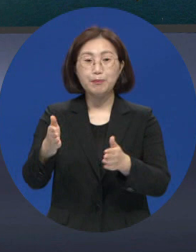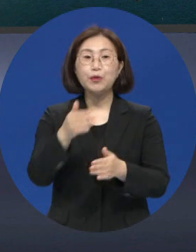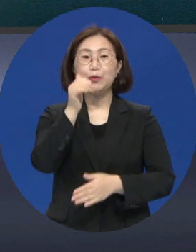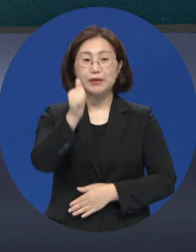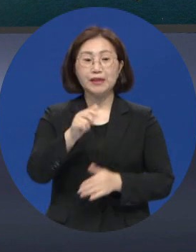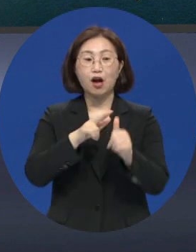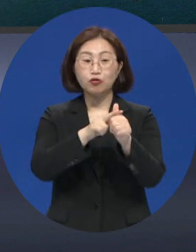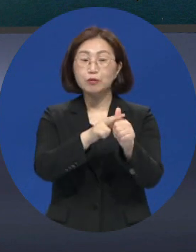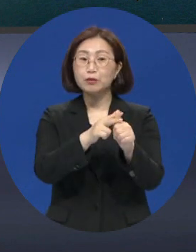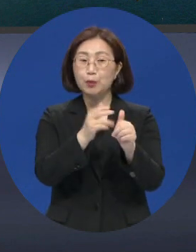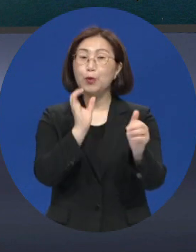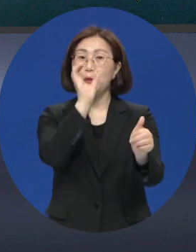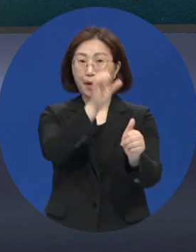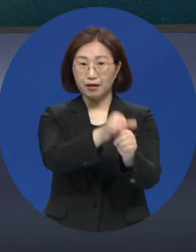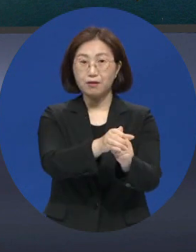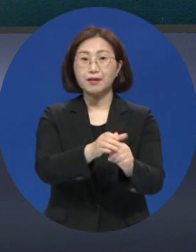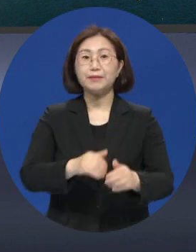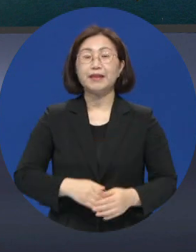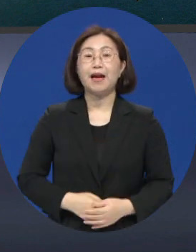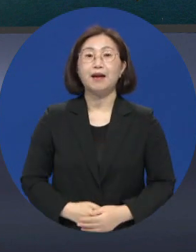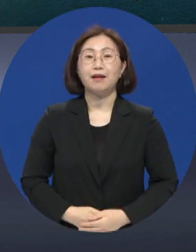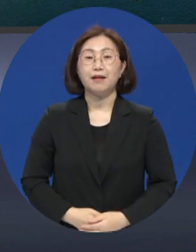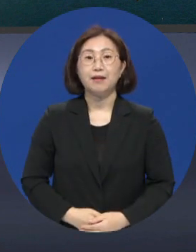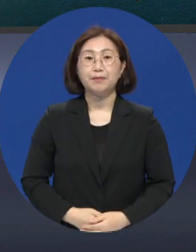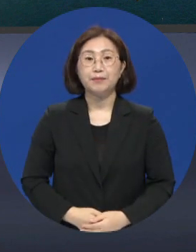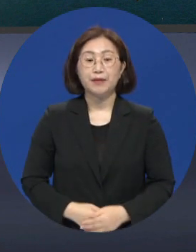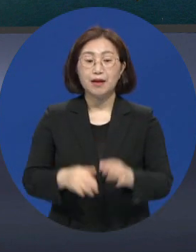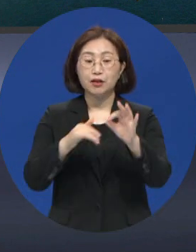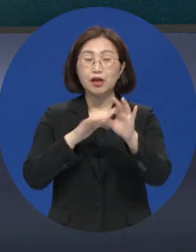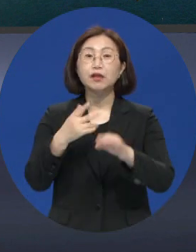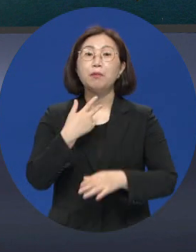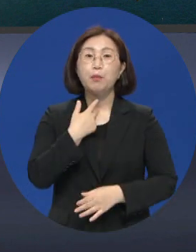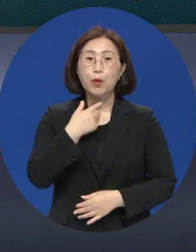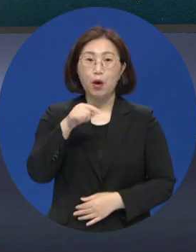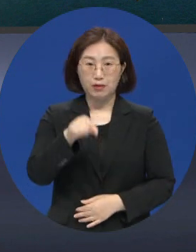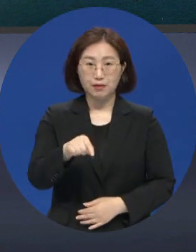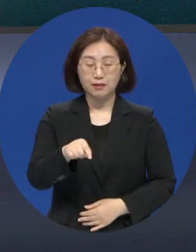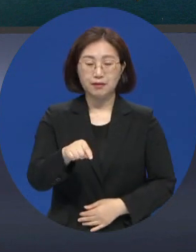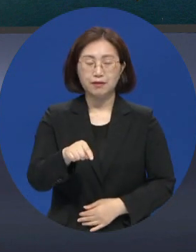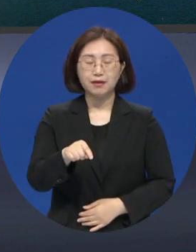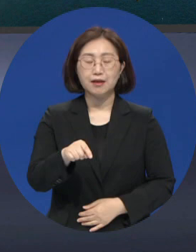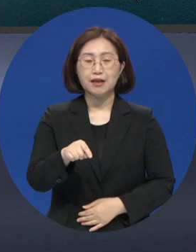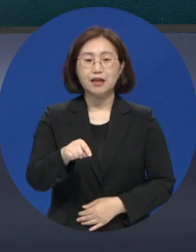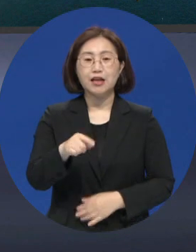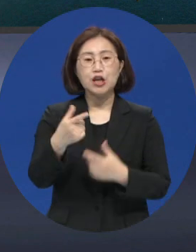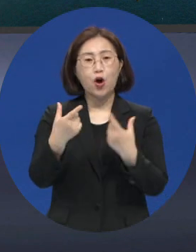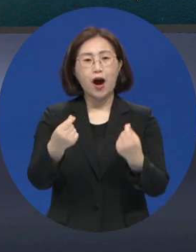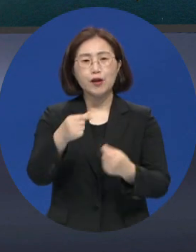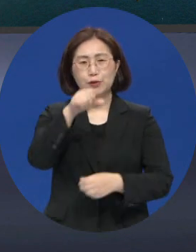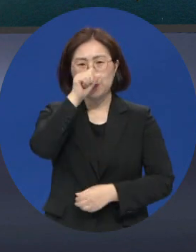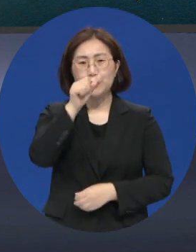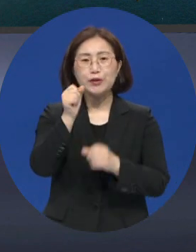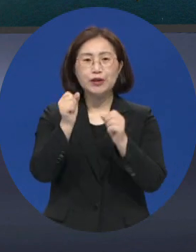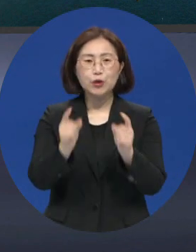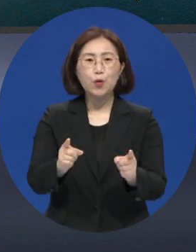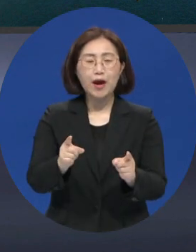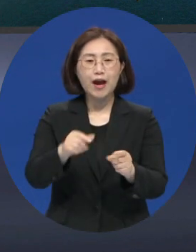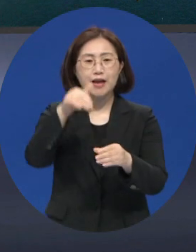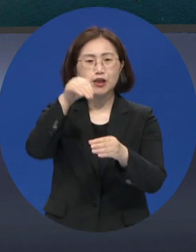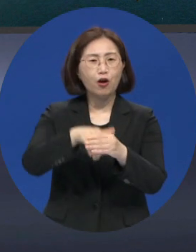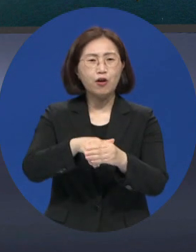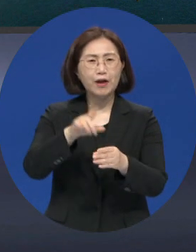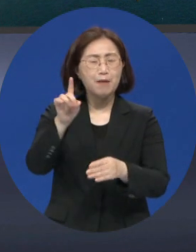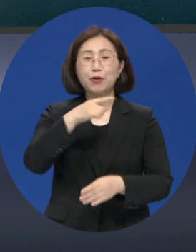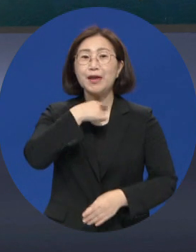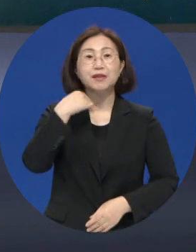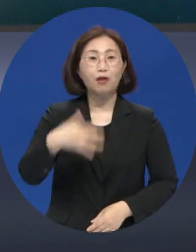후보 가 되었습니다 서천 보령 은 한 번도 이런 기회를 가져본